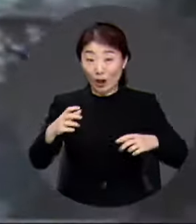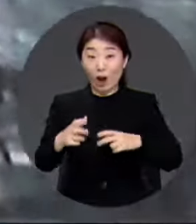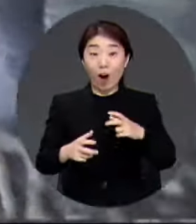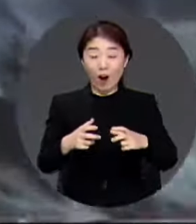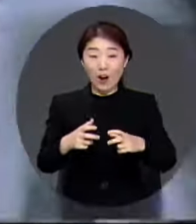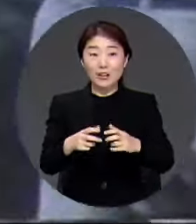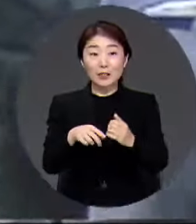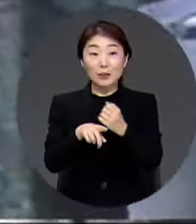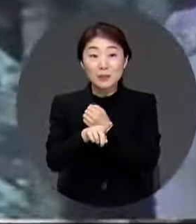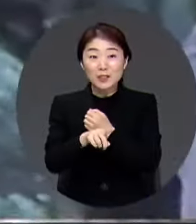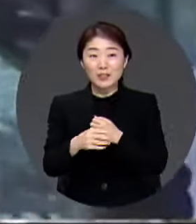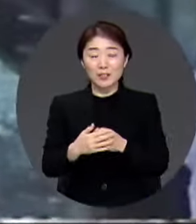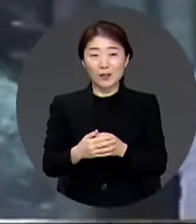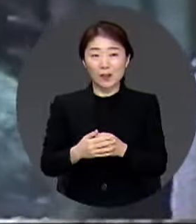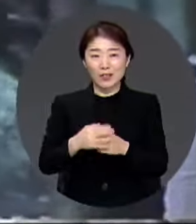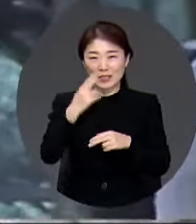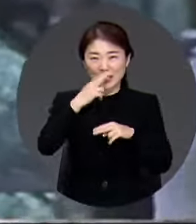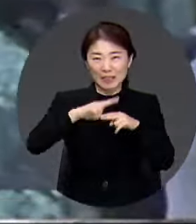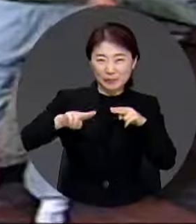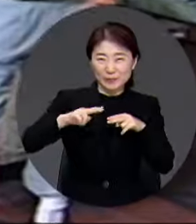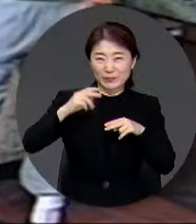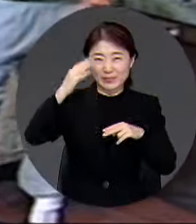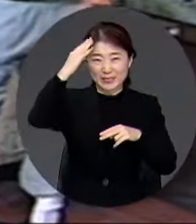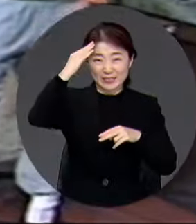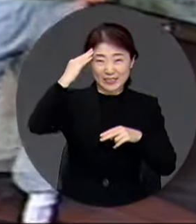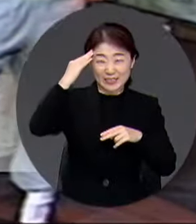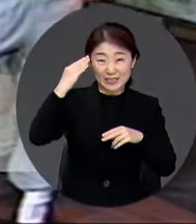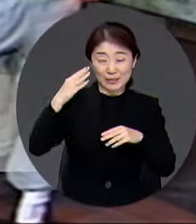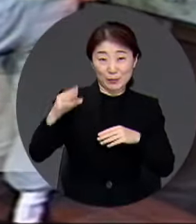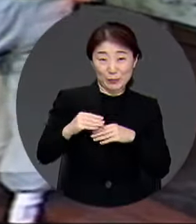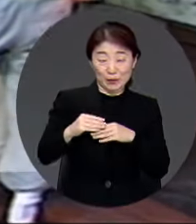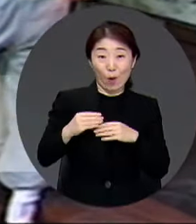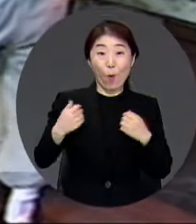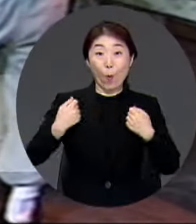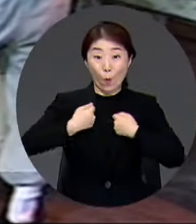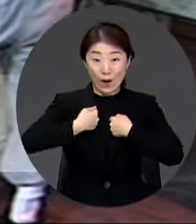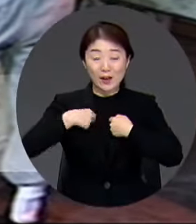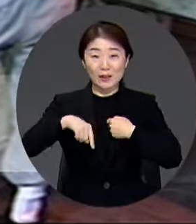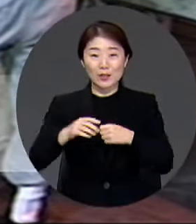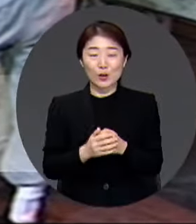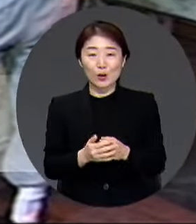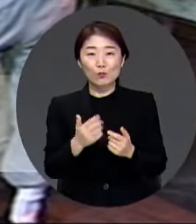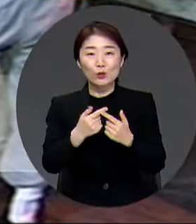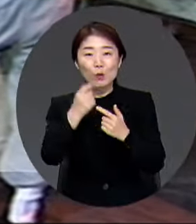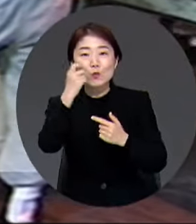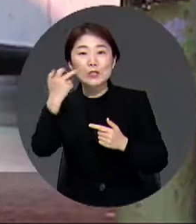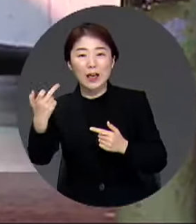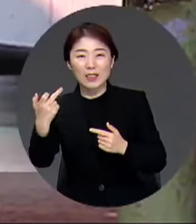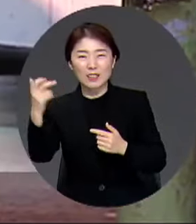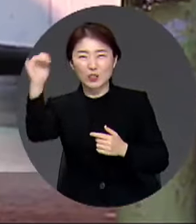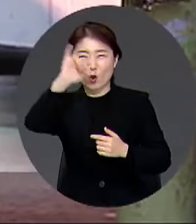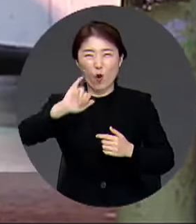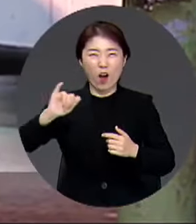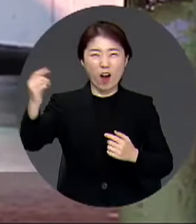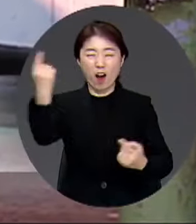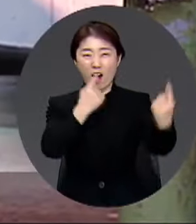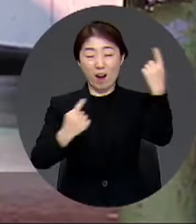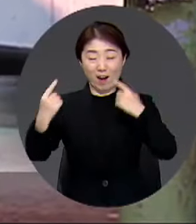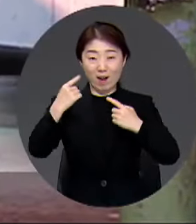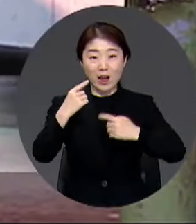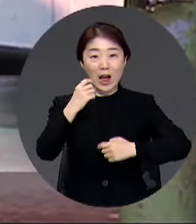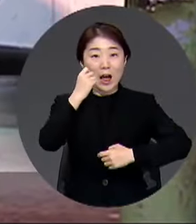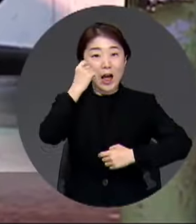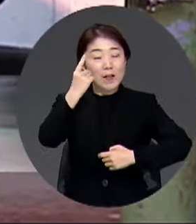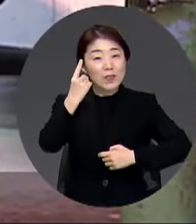상징은 기름때 묻은 작업복이었습니다. 부산, 울산을 비롯해 전국에서 온 노동자들은 한 달에 고작